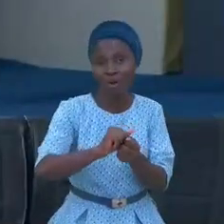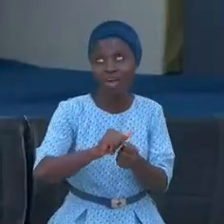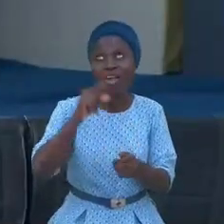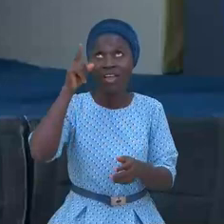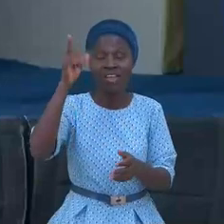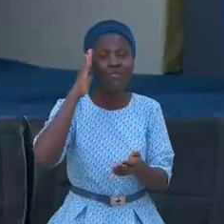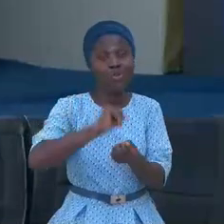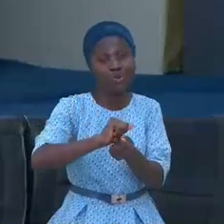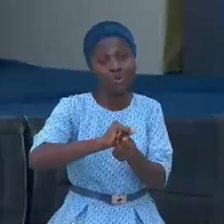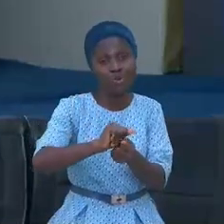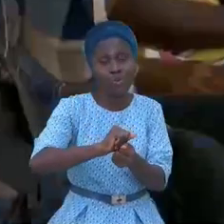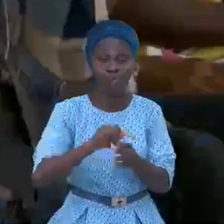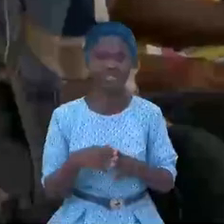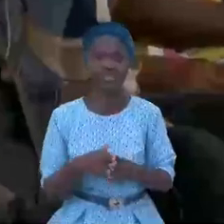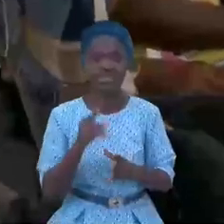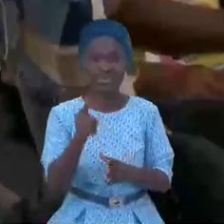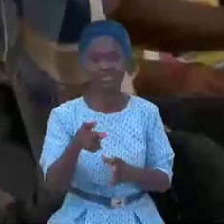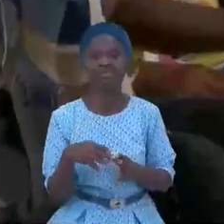Il va te laver. Il va te laver.